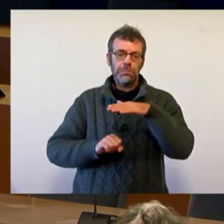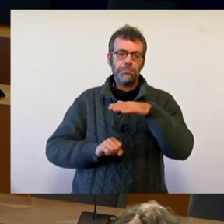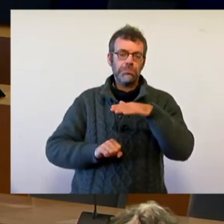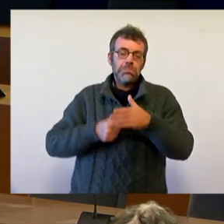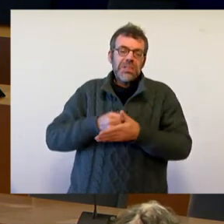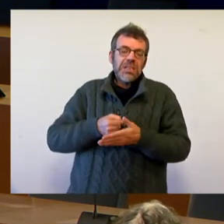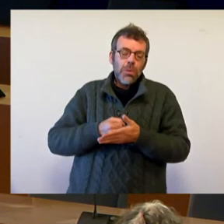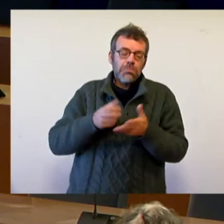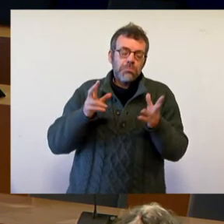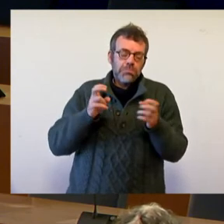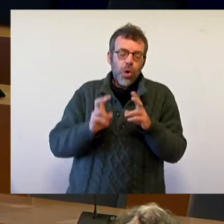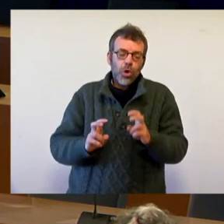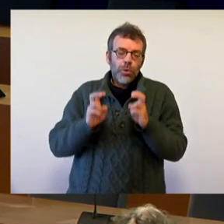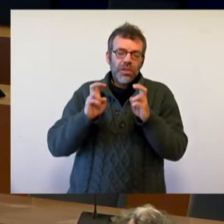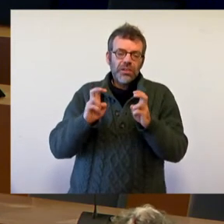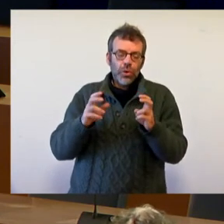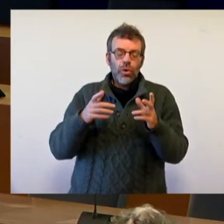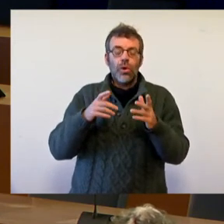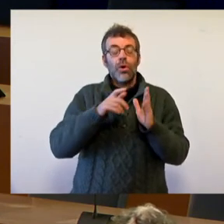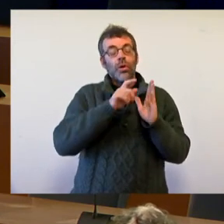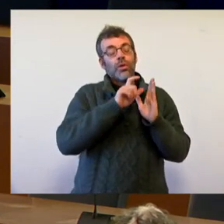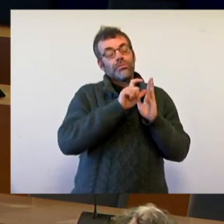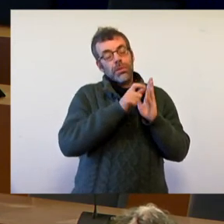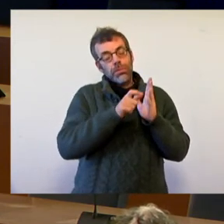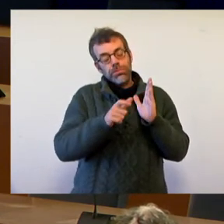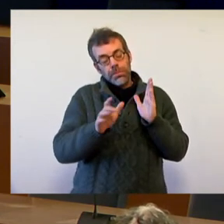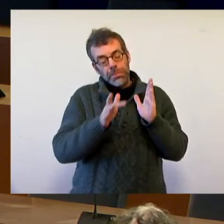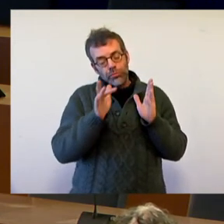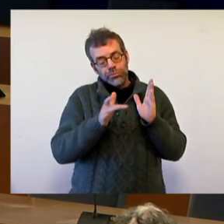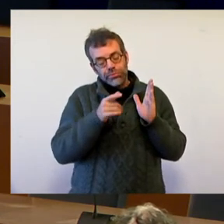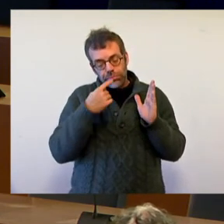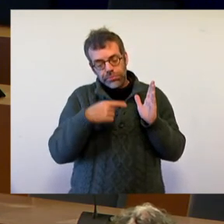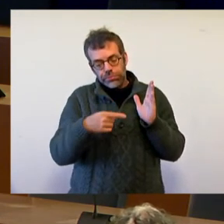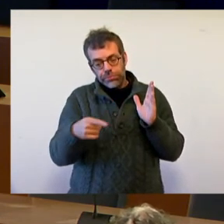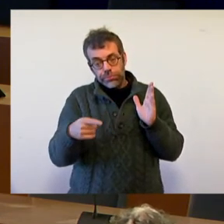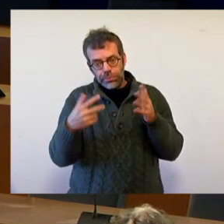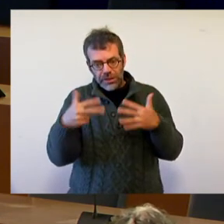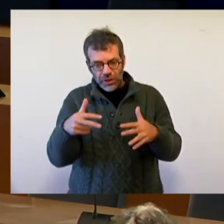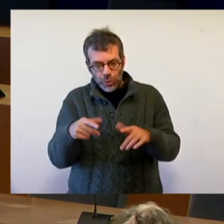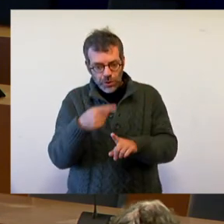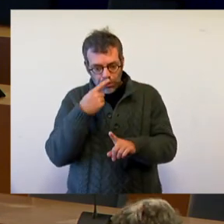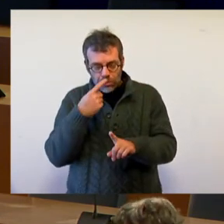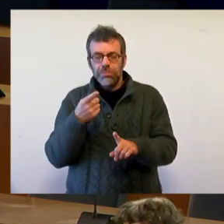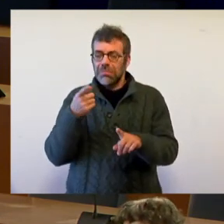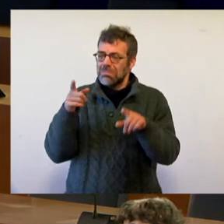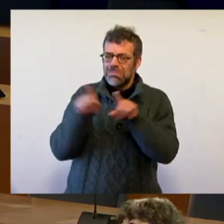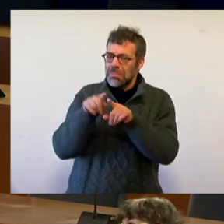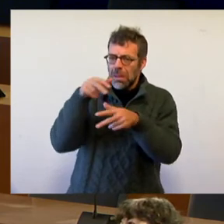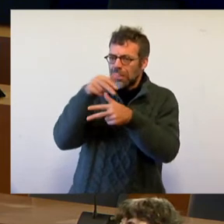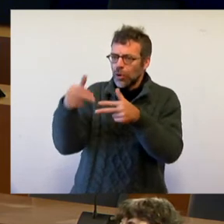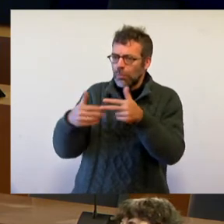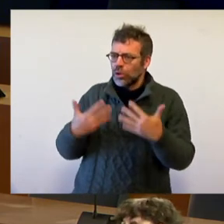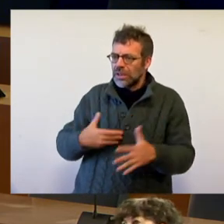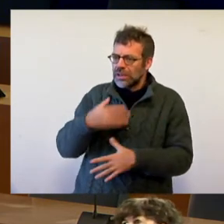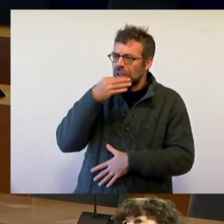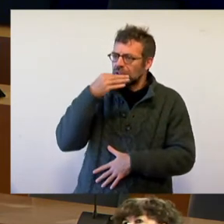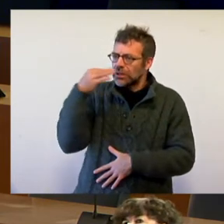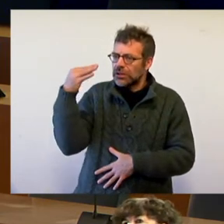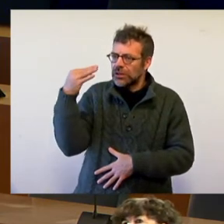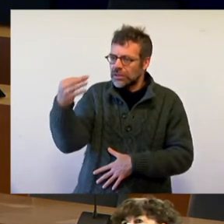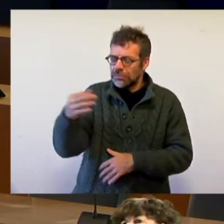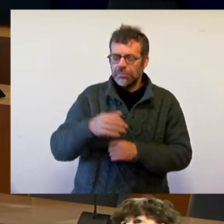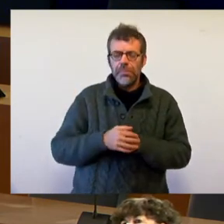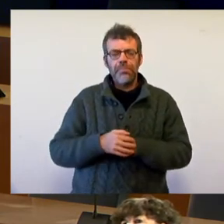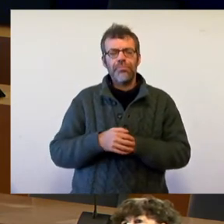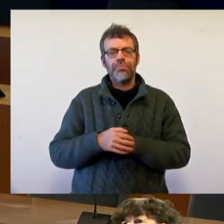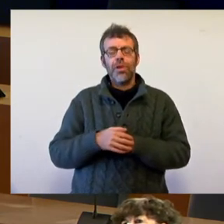Et là, j'arrive à la page 18, j'ai fait la même observation à la métropole, mais vous écrivez, il est proposé